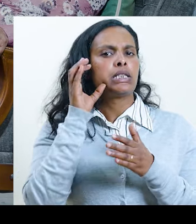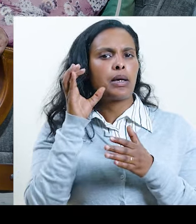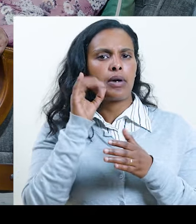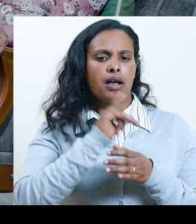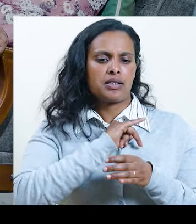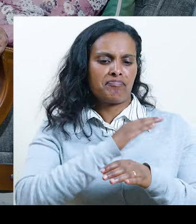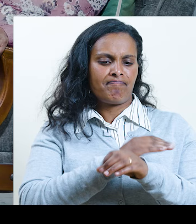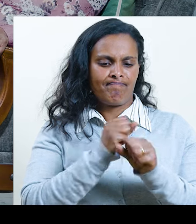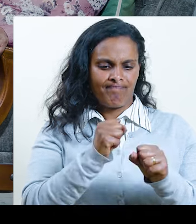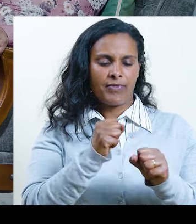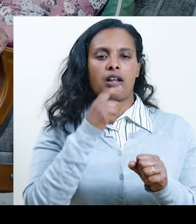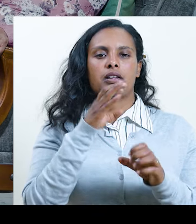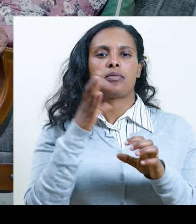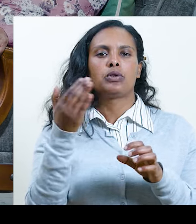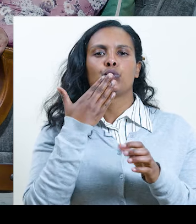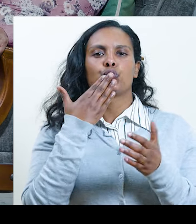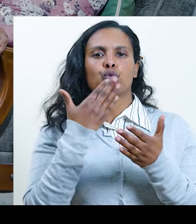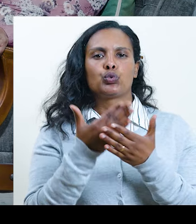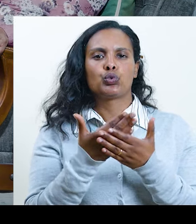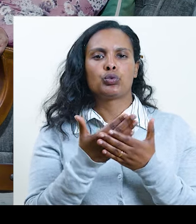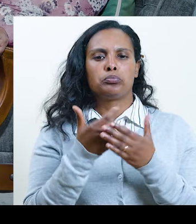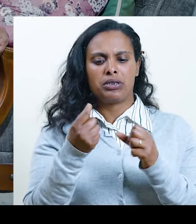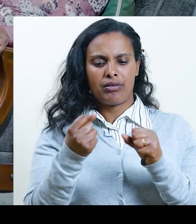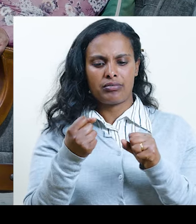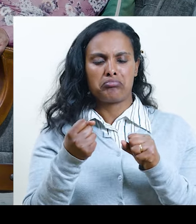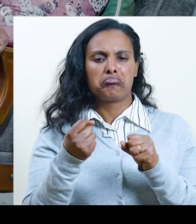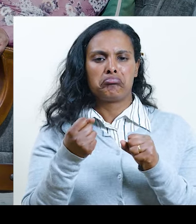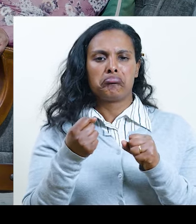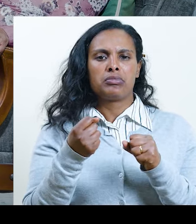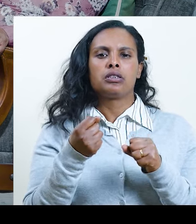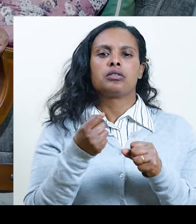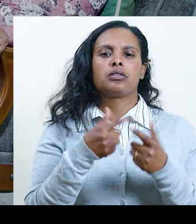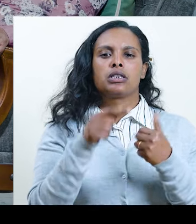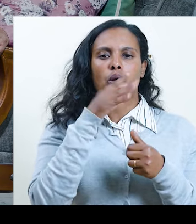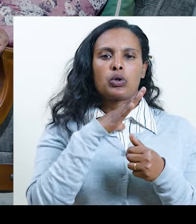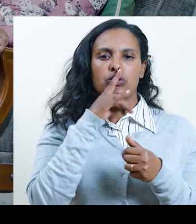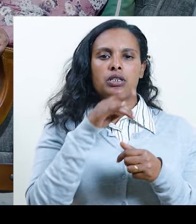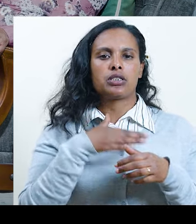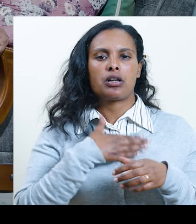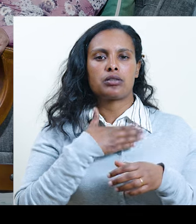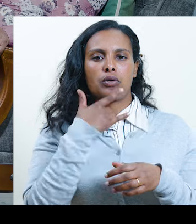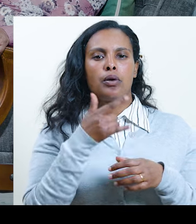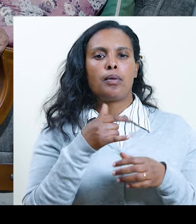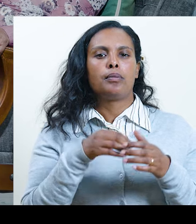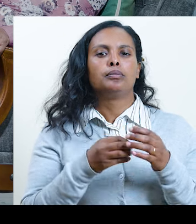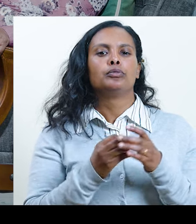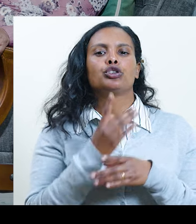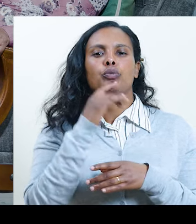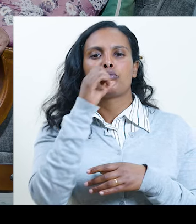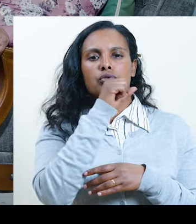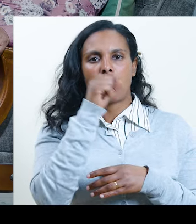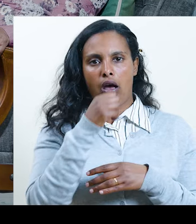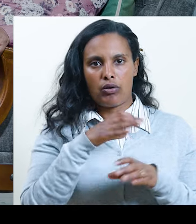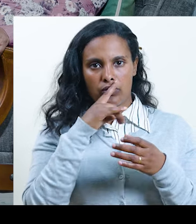ስሰማ ራሴን አይበታለሁ ጥንካሬሽንም ብርታትሽንም ታይበታለሽ ሰዎች የደስታቸው ምንጭ